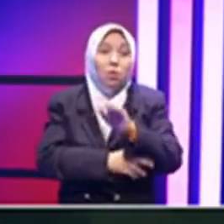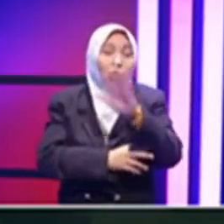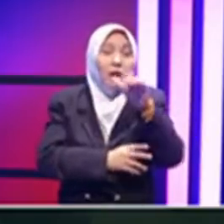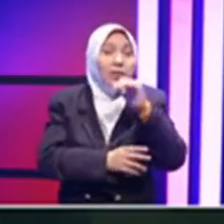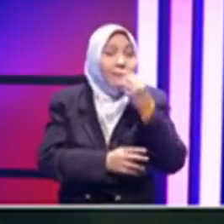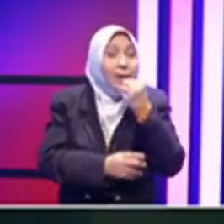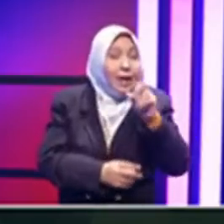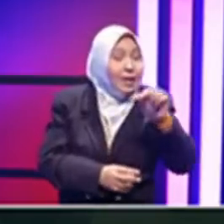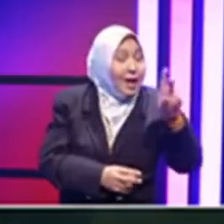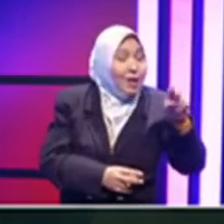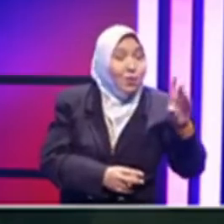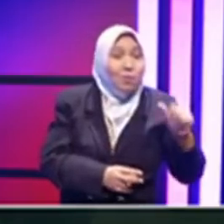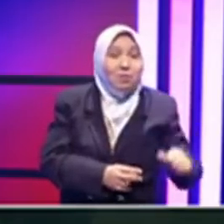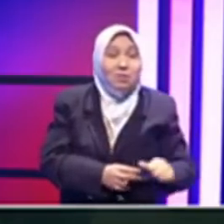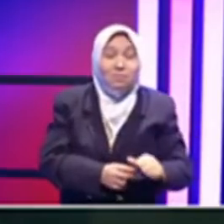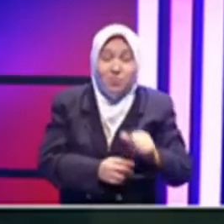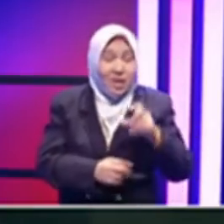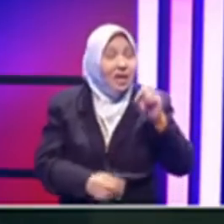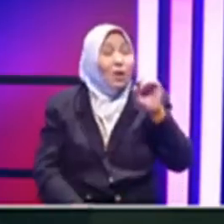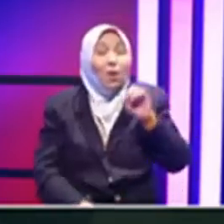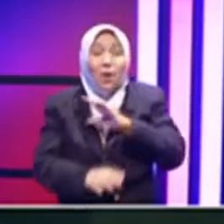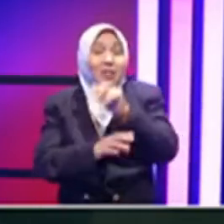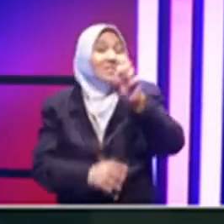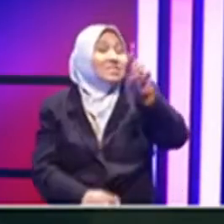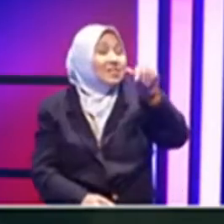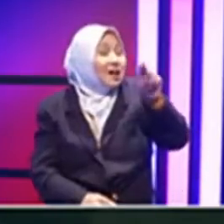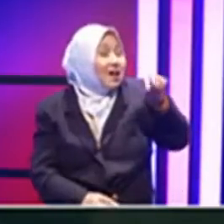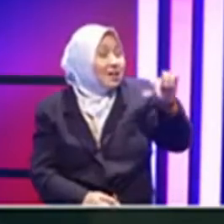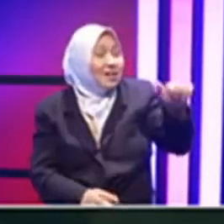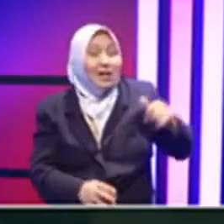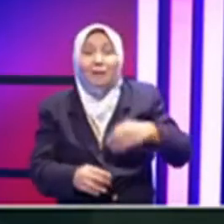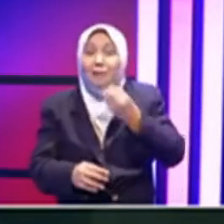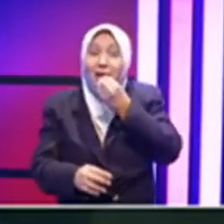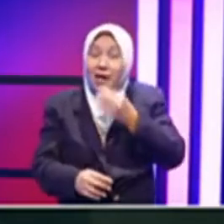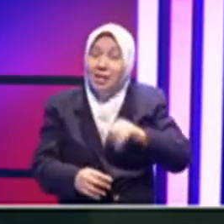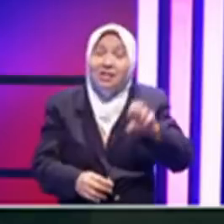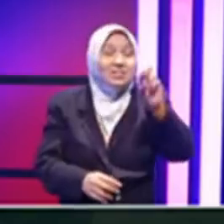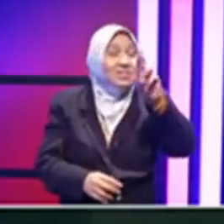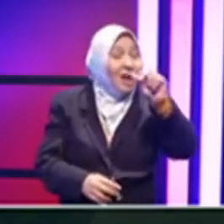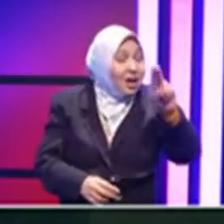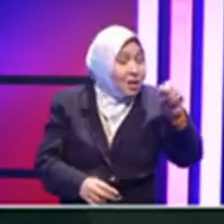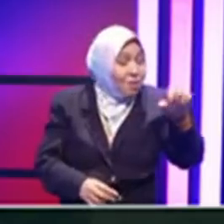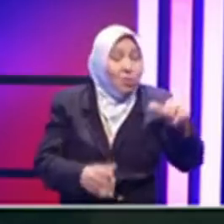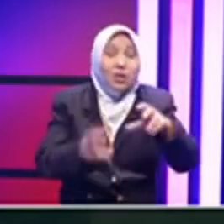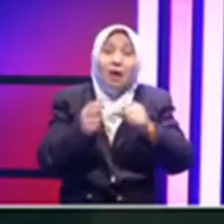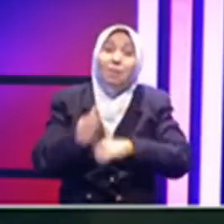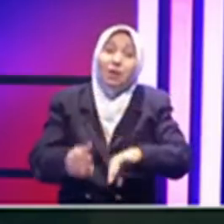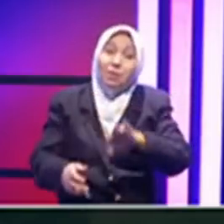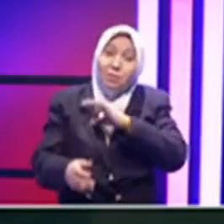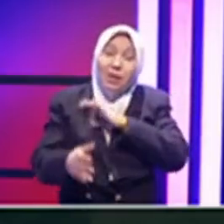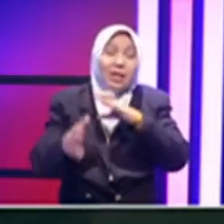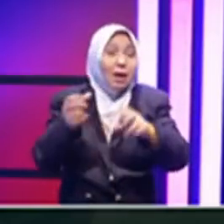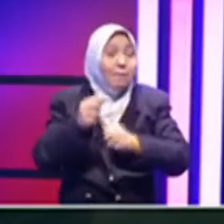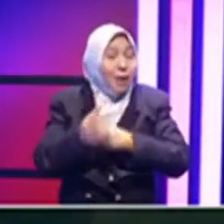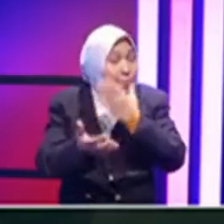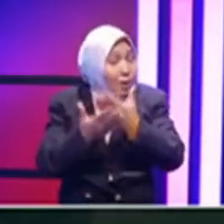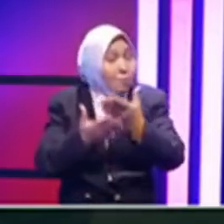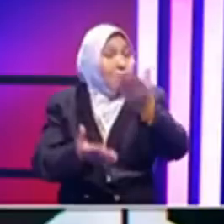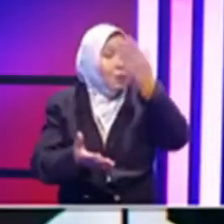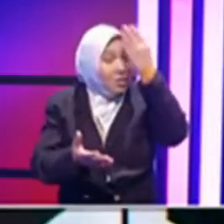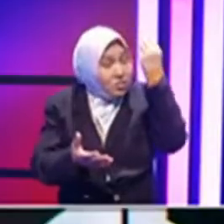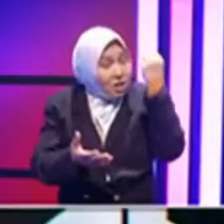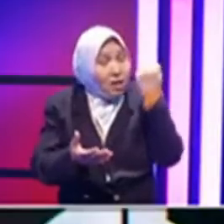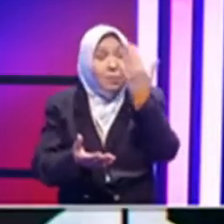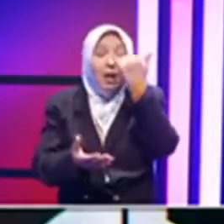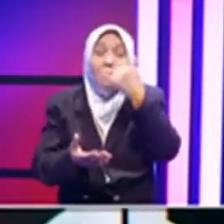kan, yang serangga yang makan itu kan. Jadi serangga pun dapat manfaat, tetapi yang dapat mengambil pelajaran itu, sebabnya